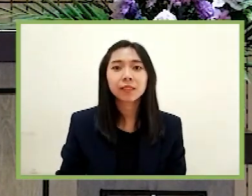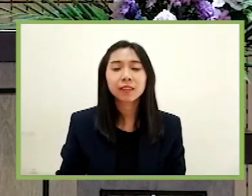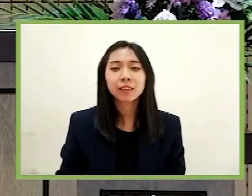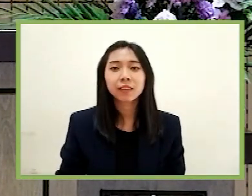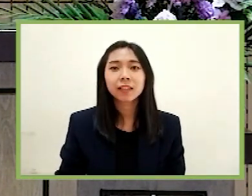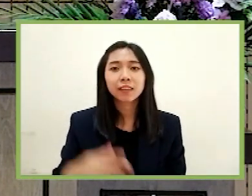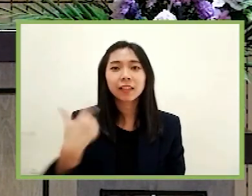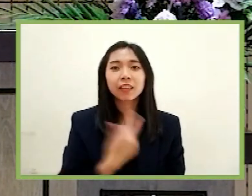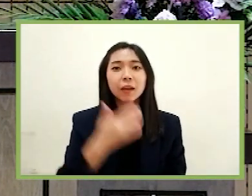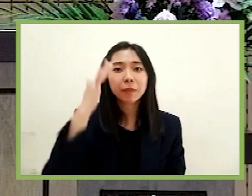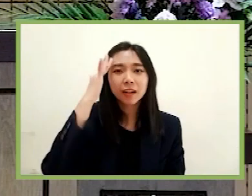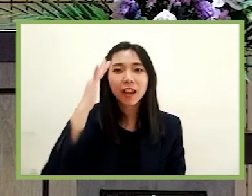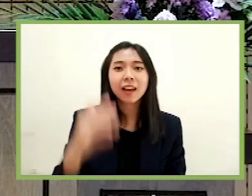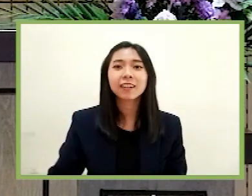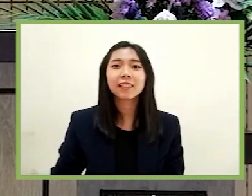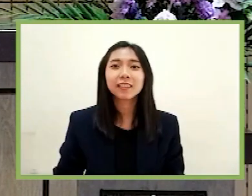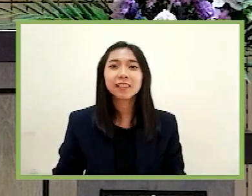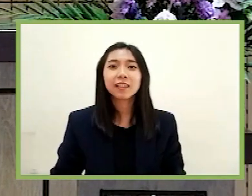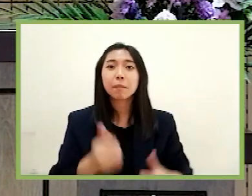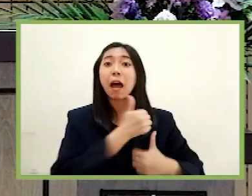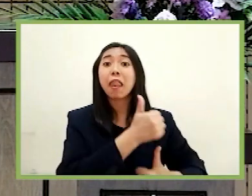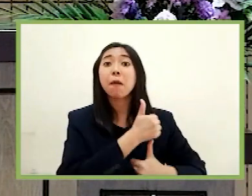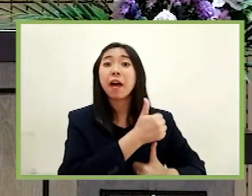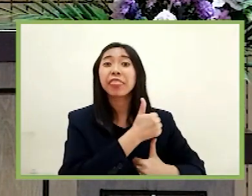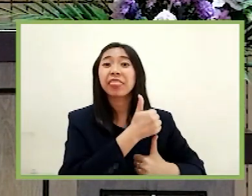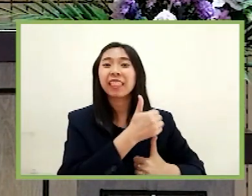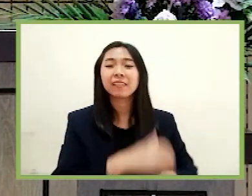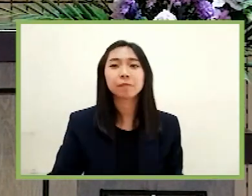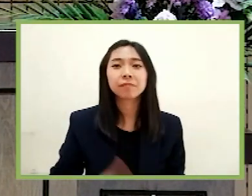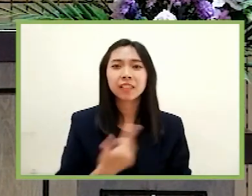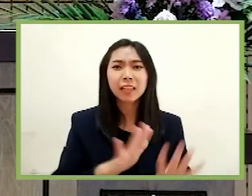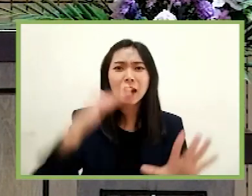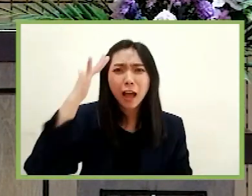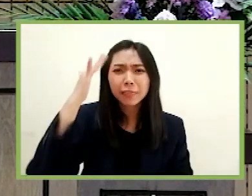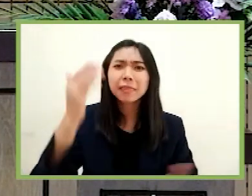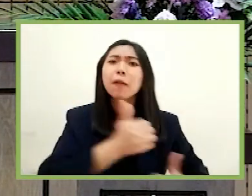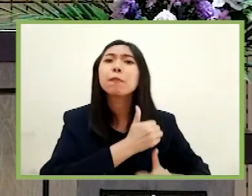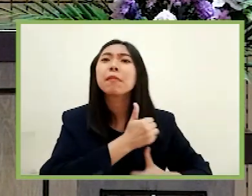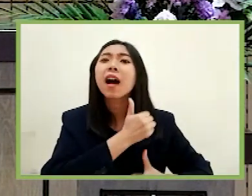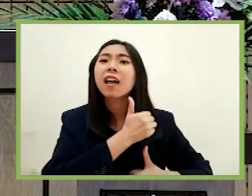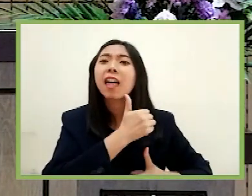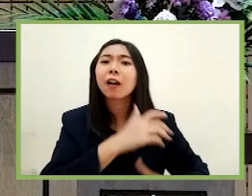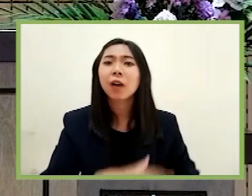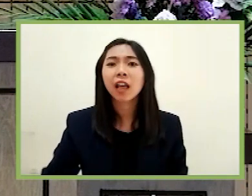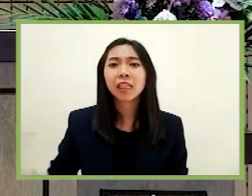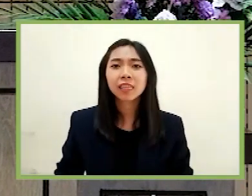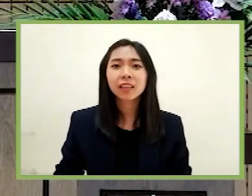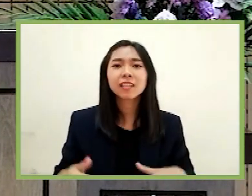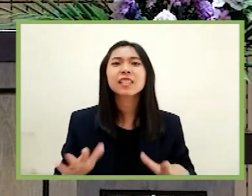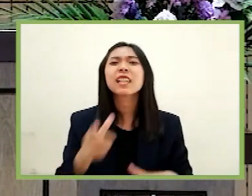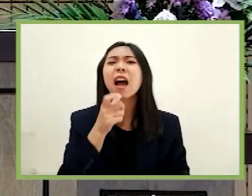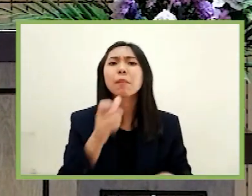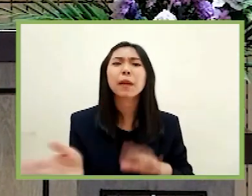pahlawan kita bisa noh Enggak tahu siapa saja pahlawan yang telah mati berguguran di medan perang untuk